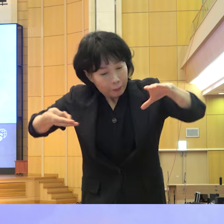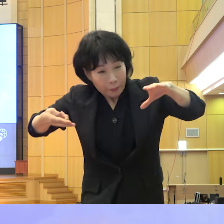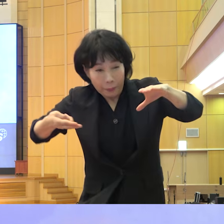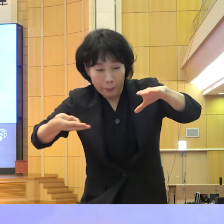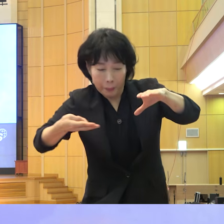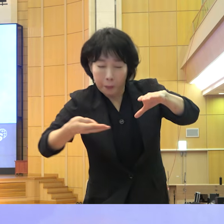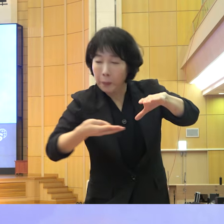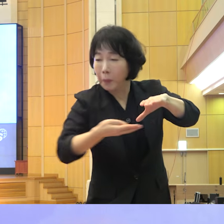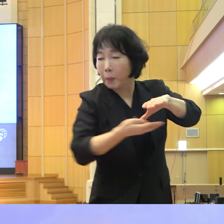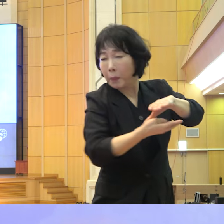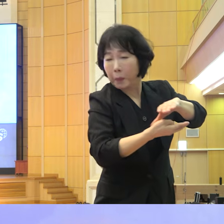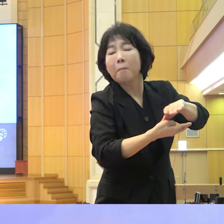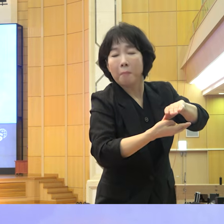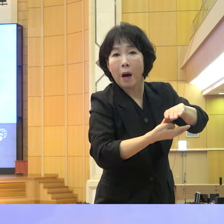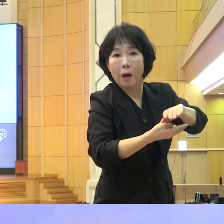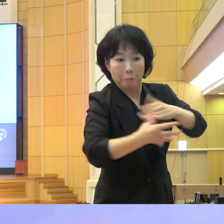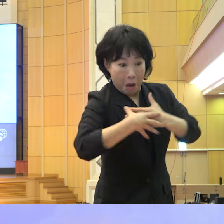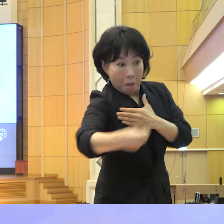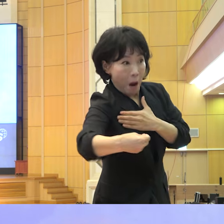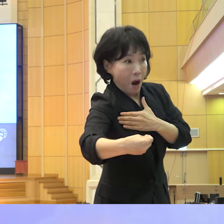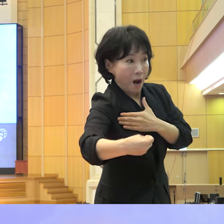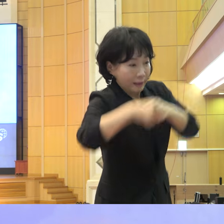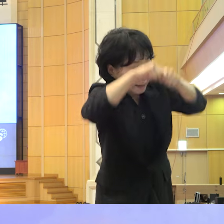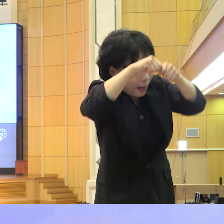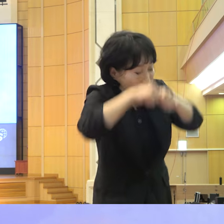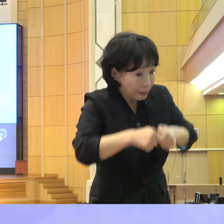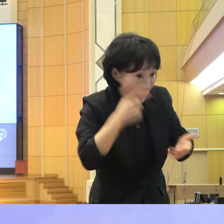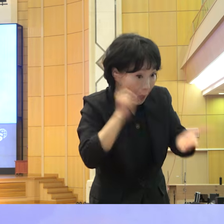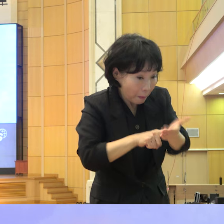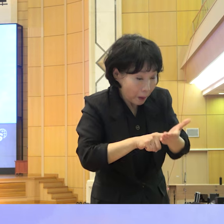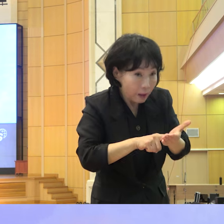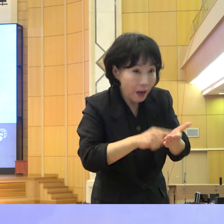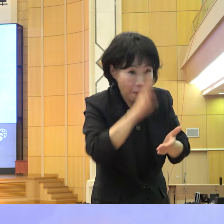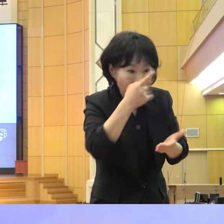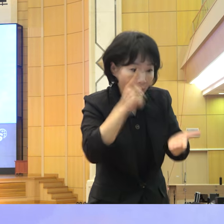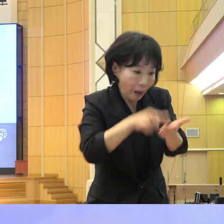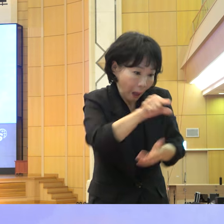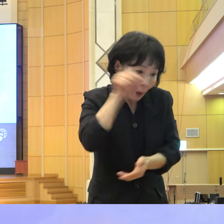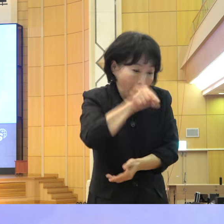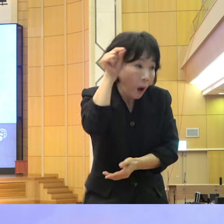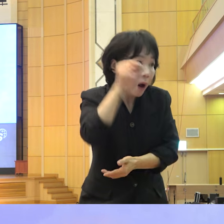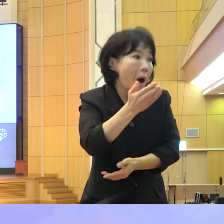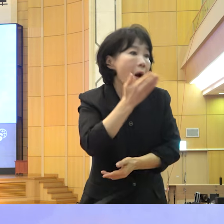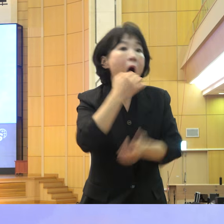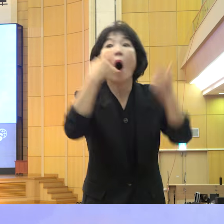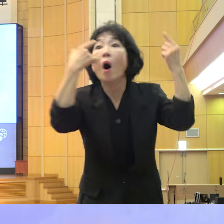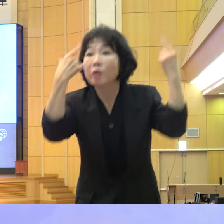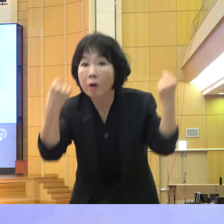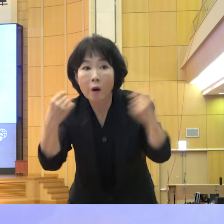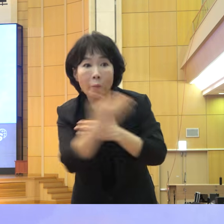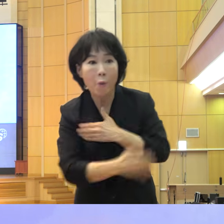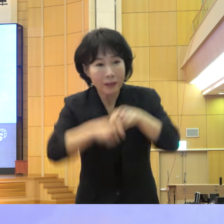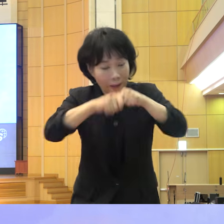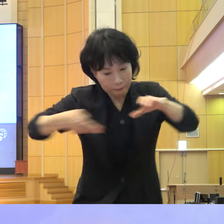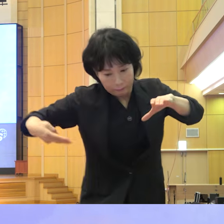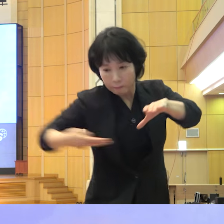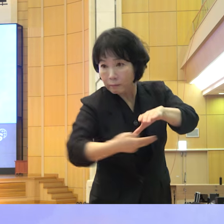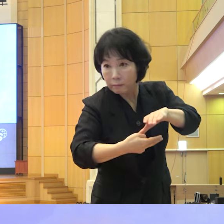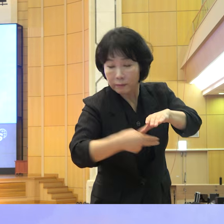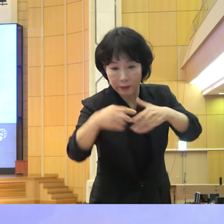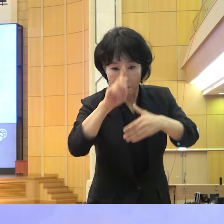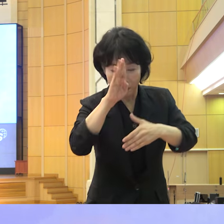속에 암이든지 아주 미세한 것까지도 다 찍히잖아요. 그런